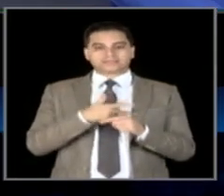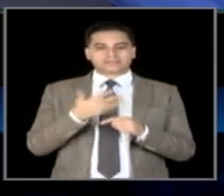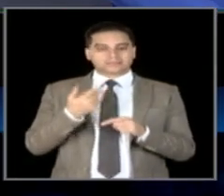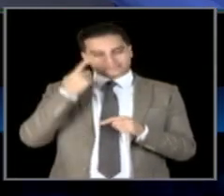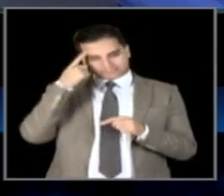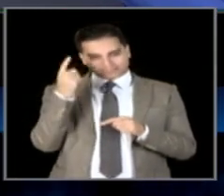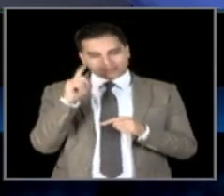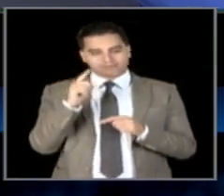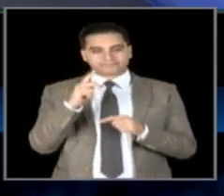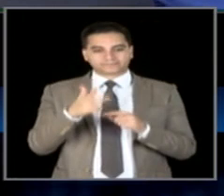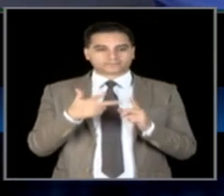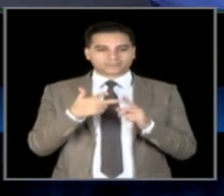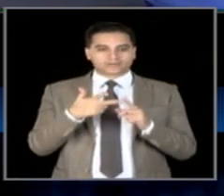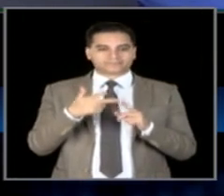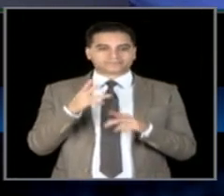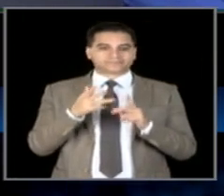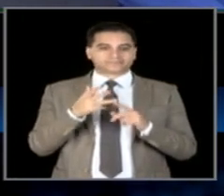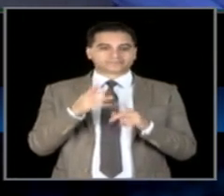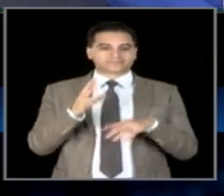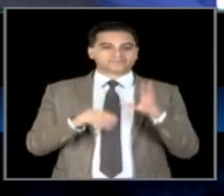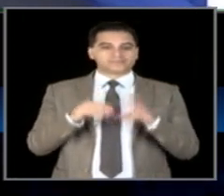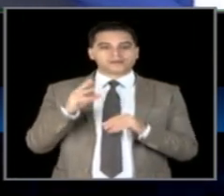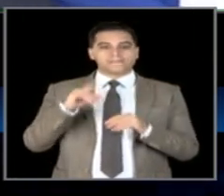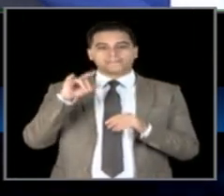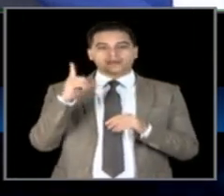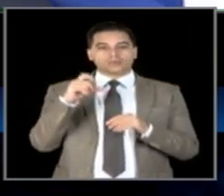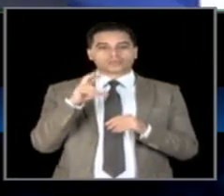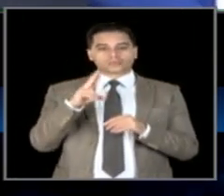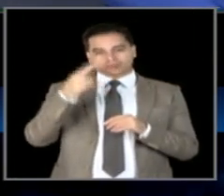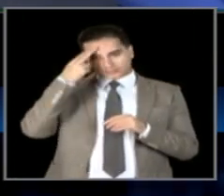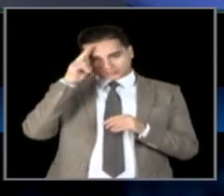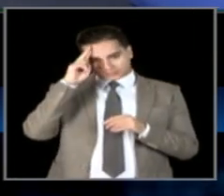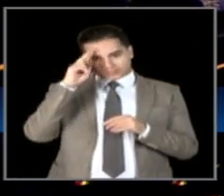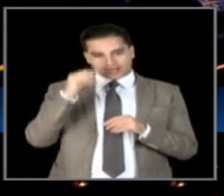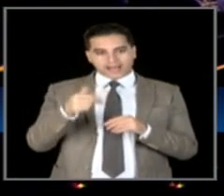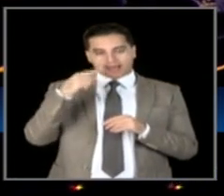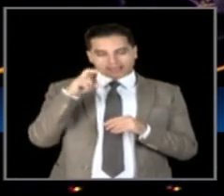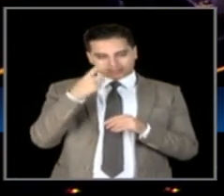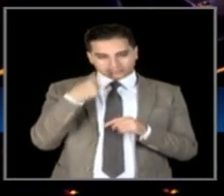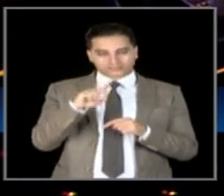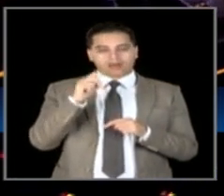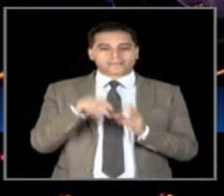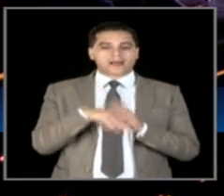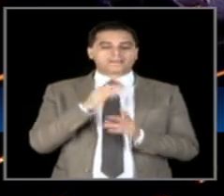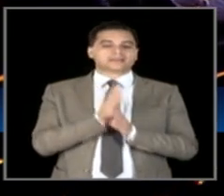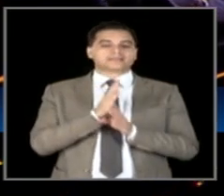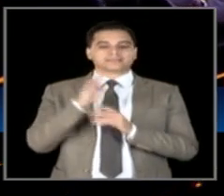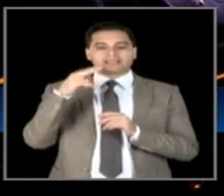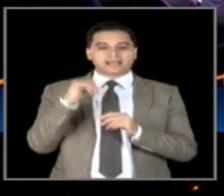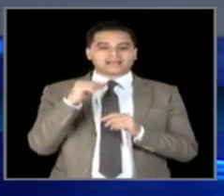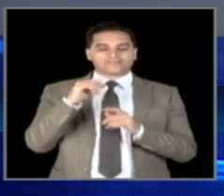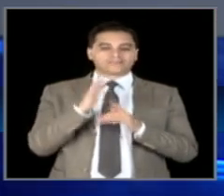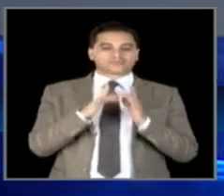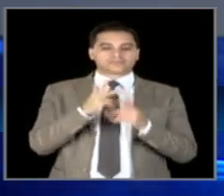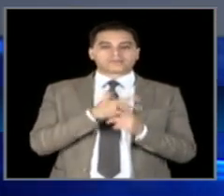باص. كوابيس بيروت هي رواية الكاتبة سورية، فمن هي؟ غادة سمان. صح. من قام بدور سعيد في مسلسل عائلة